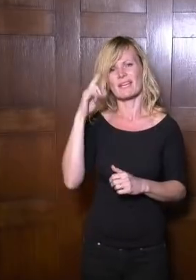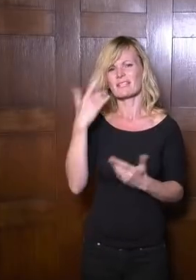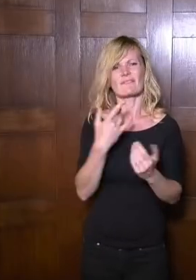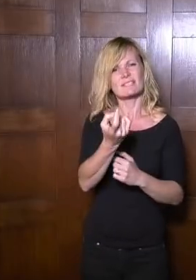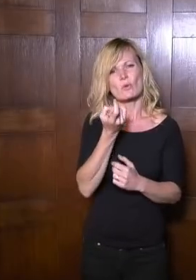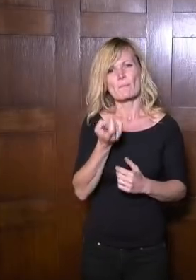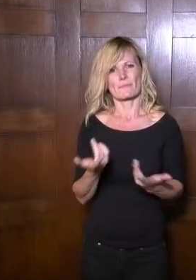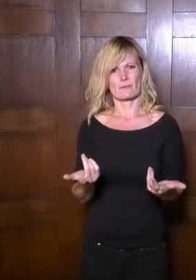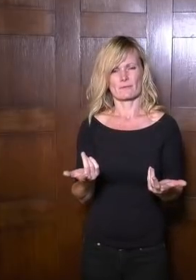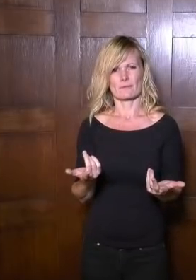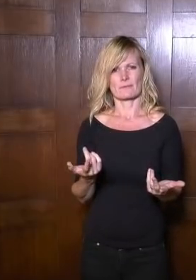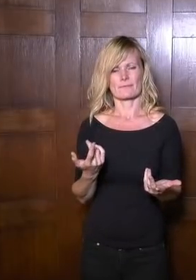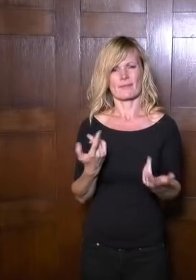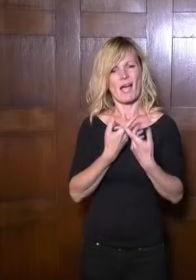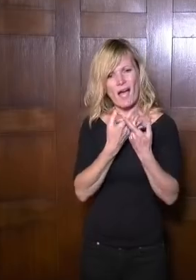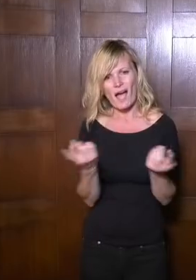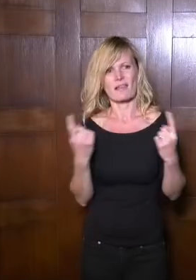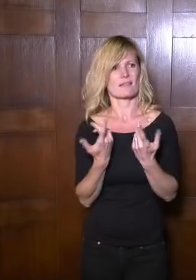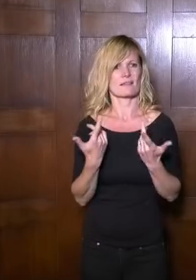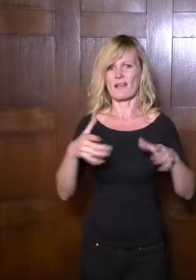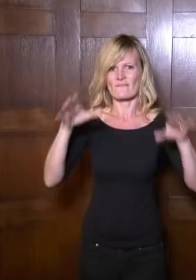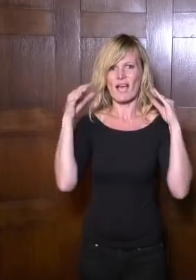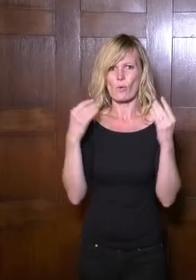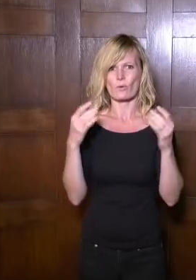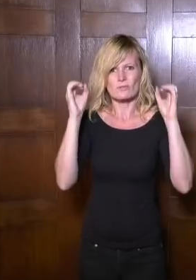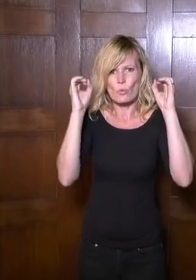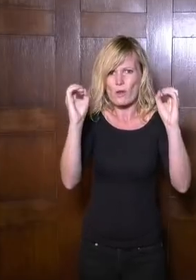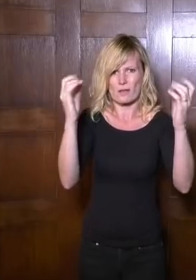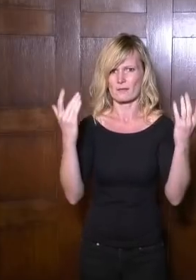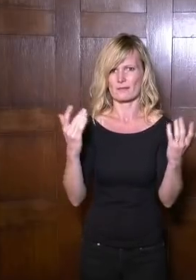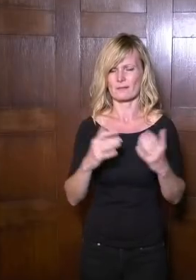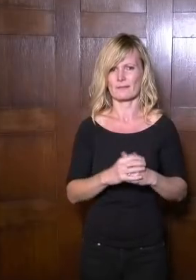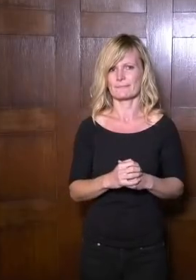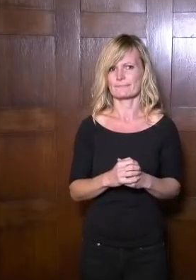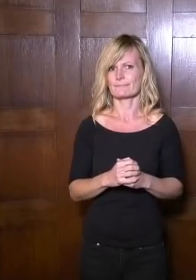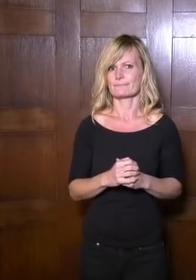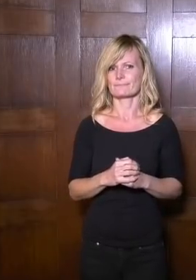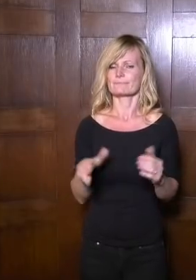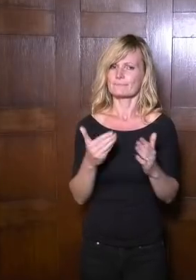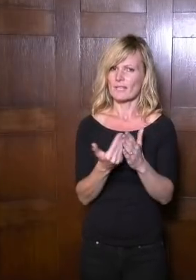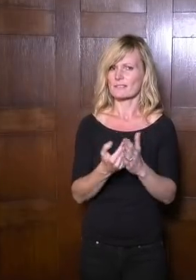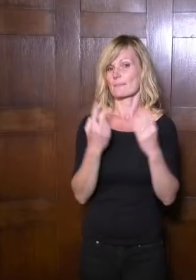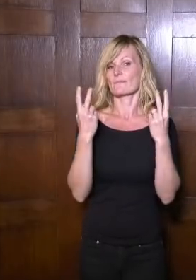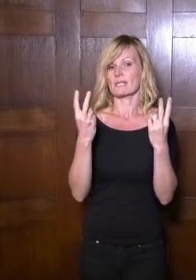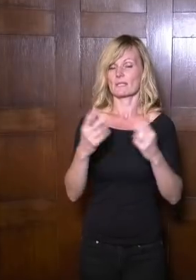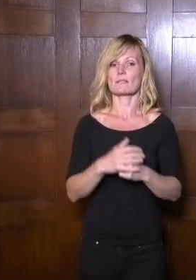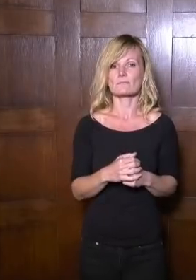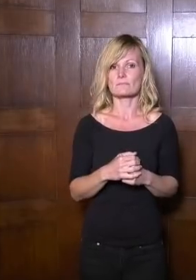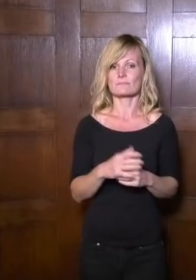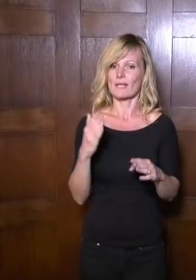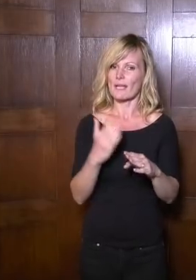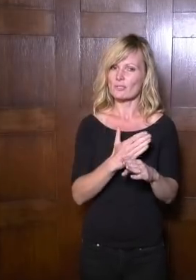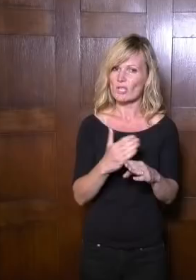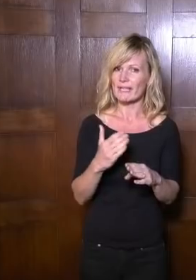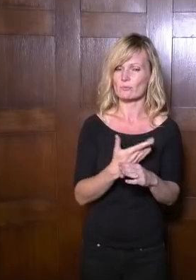eigentlich auf uns zu. Wir hatten alle diese Erfahrungen miteinander nicht. Und deswegen war es auch wichtig, die Entscheidungen, die wir bezüglich der